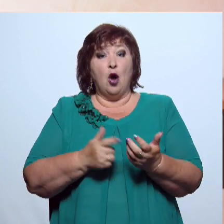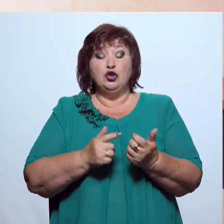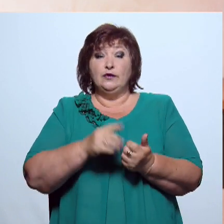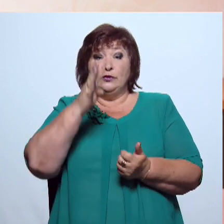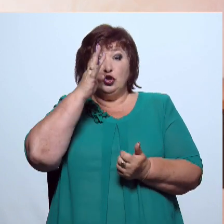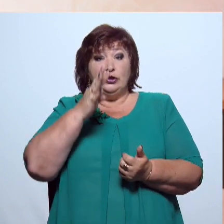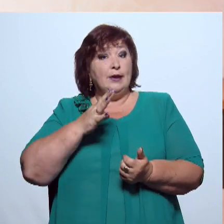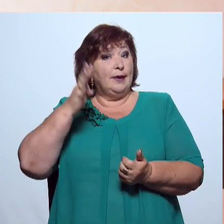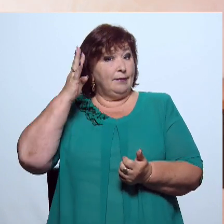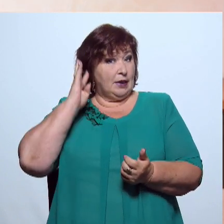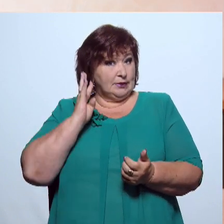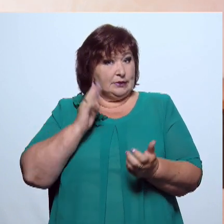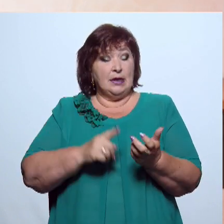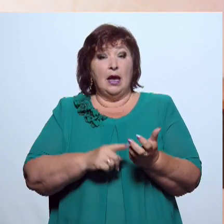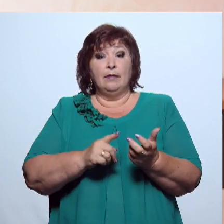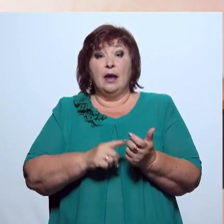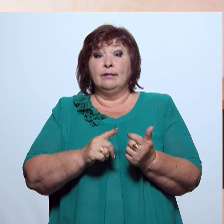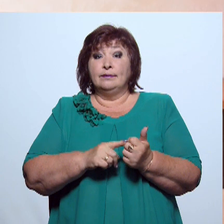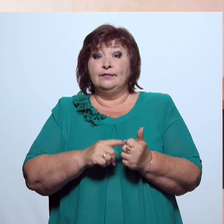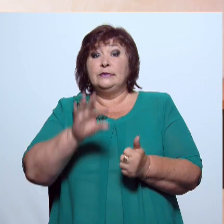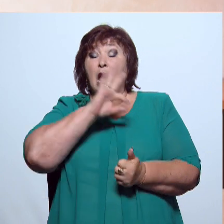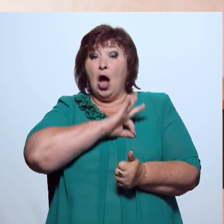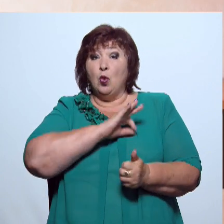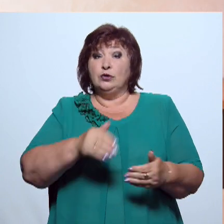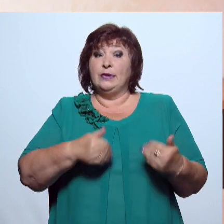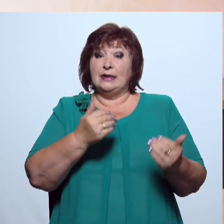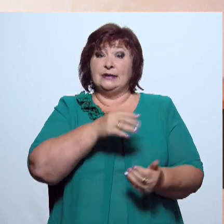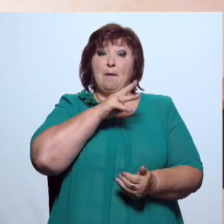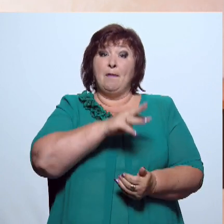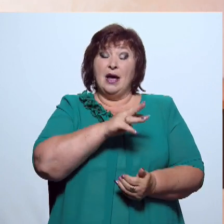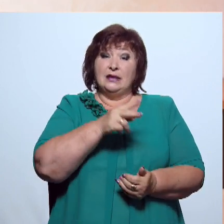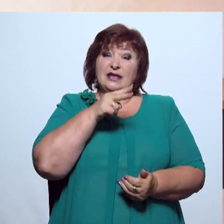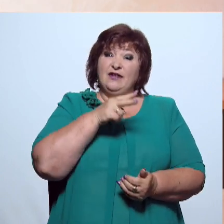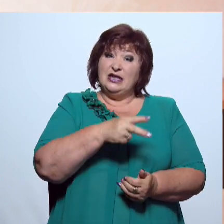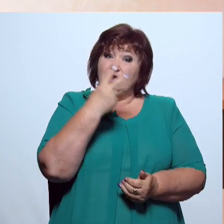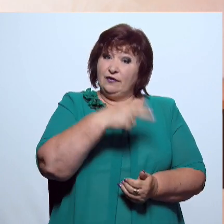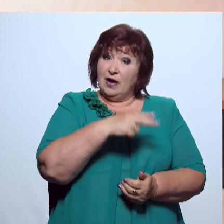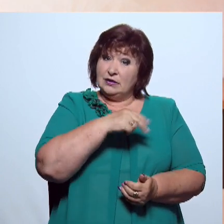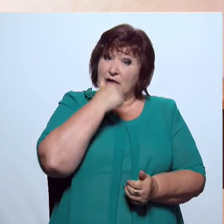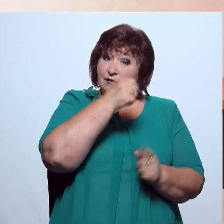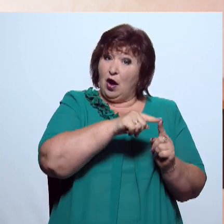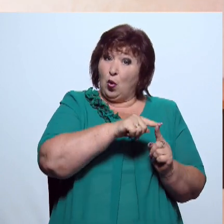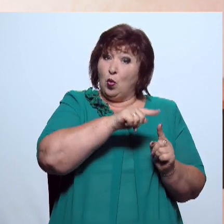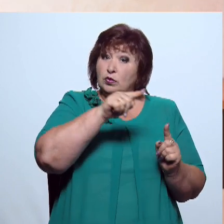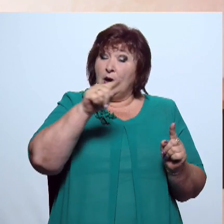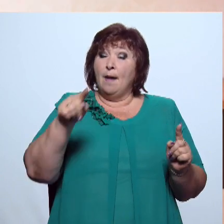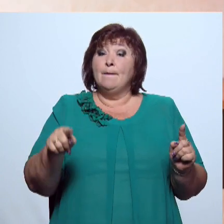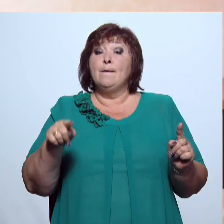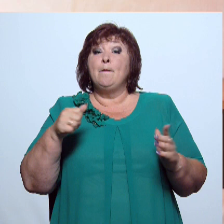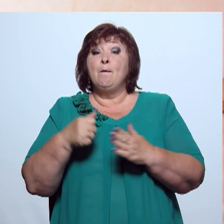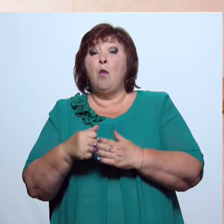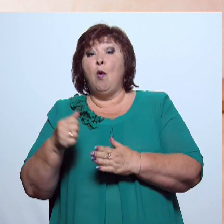4 месяца. Это у нас получается доход предоставляется с марта 2020 по